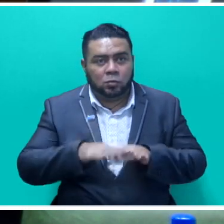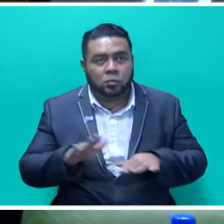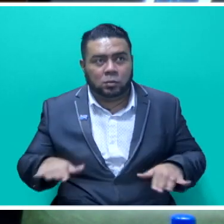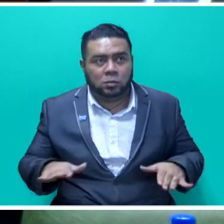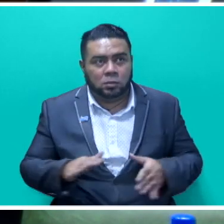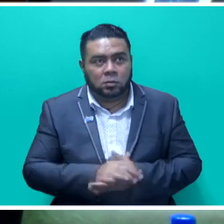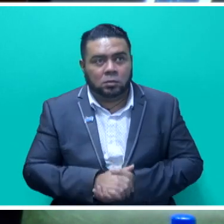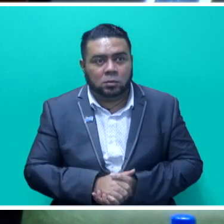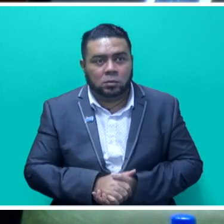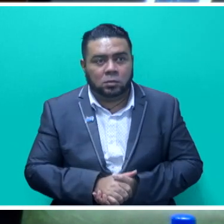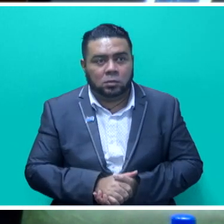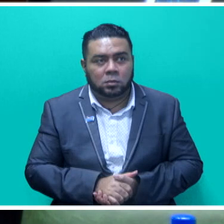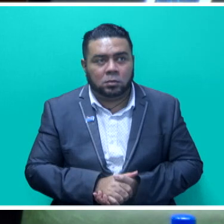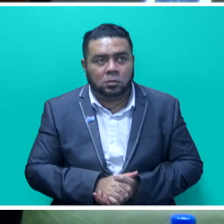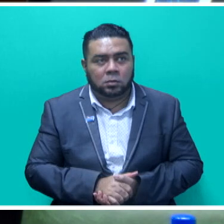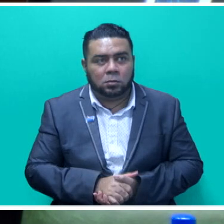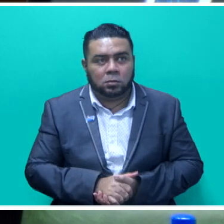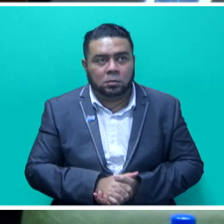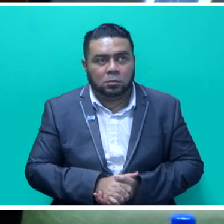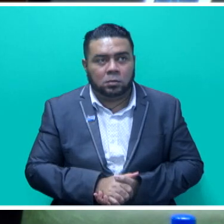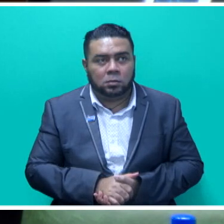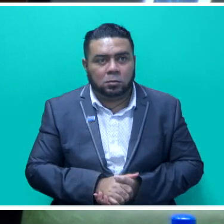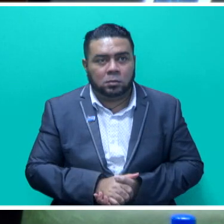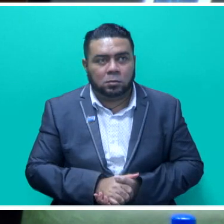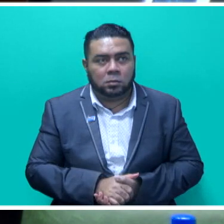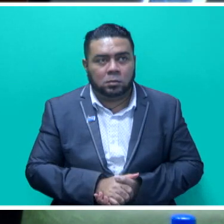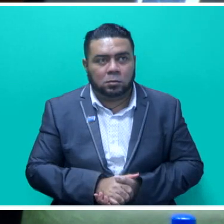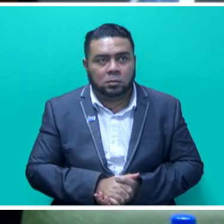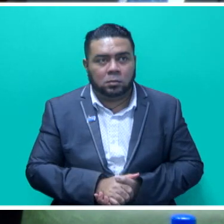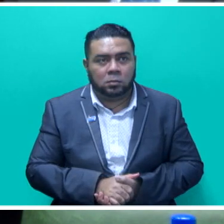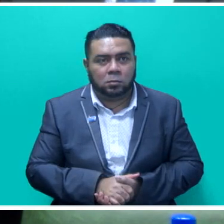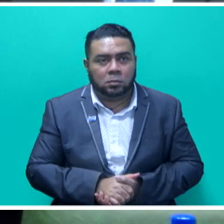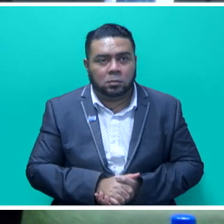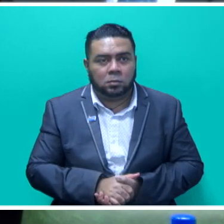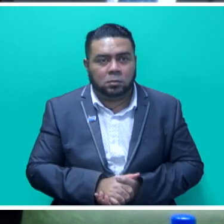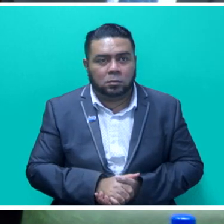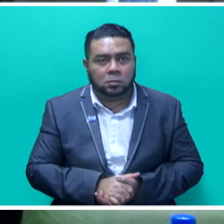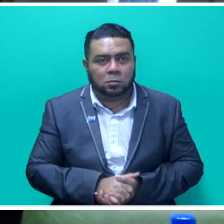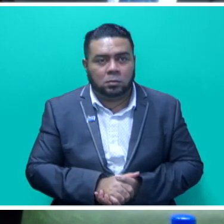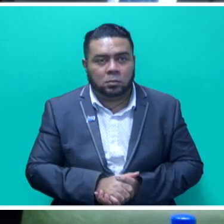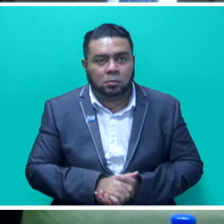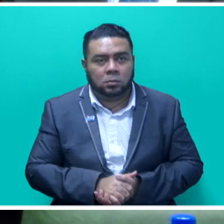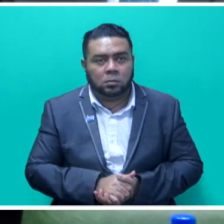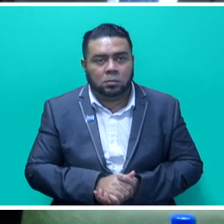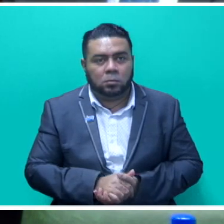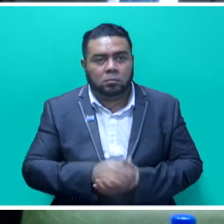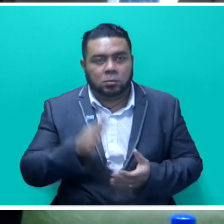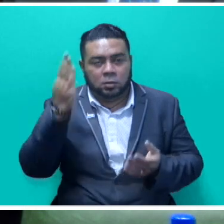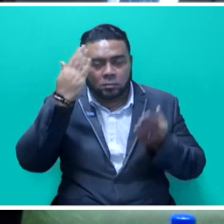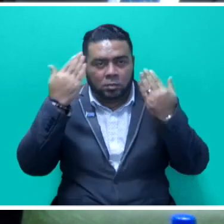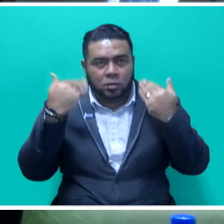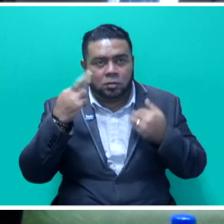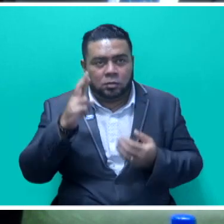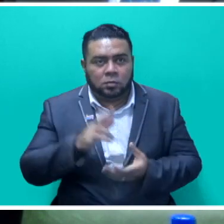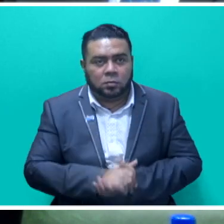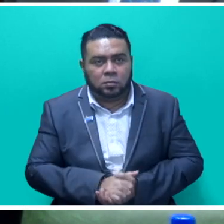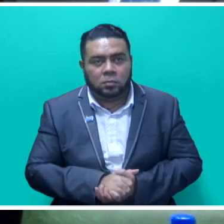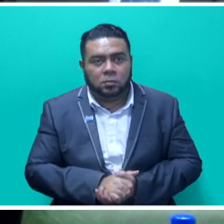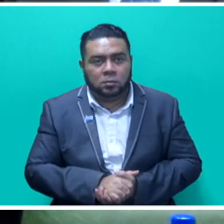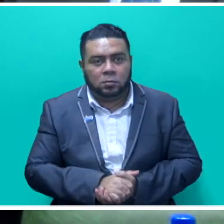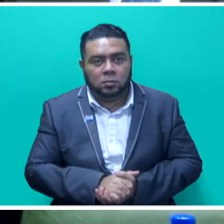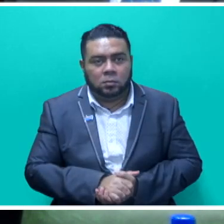धन्यवाद करता हूँ जिन्होंने गिरमिट के समय में अत्याचार और कष्ट सहते भी हुए अपने पहचान को मिटने